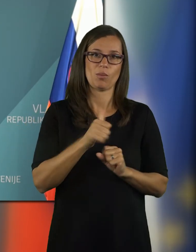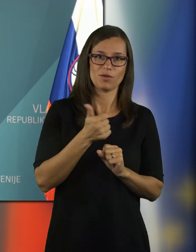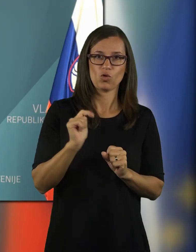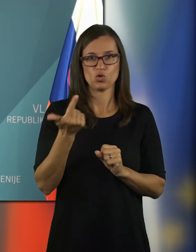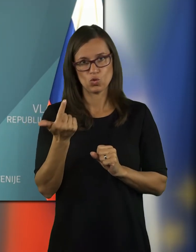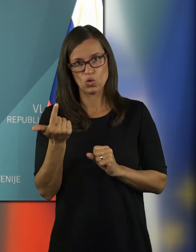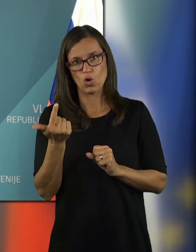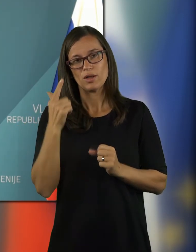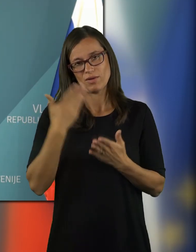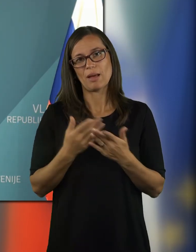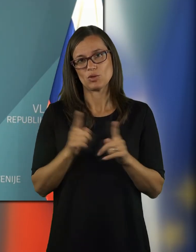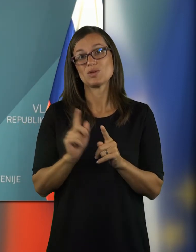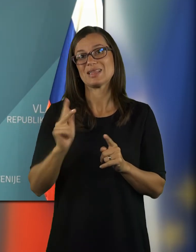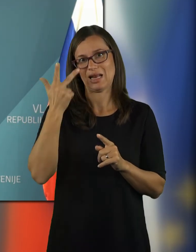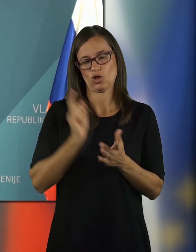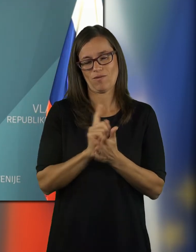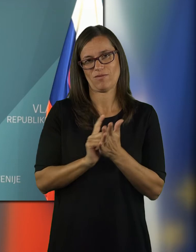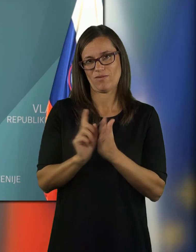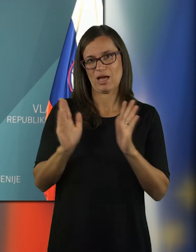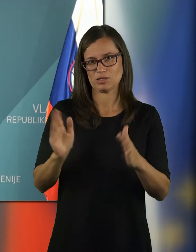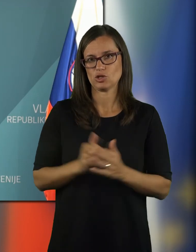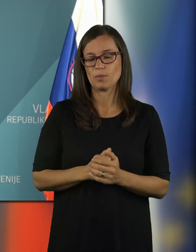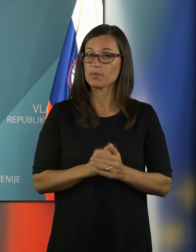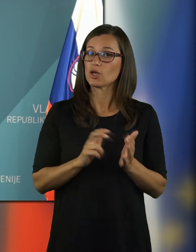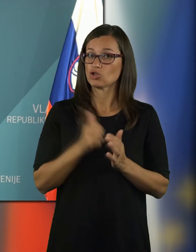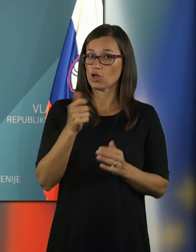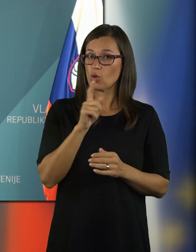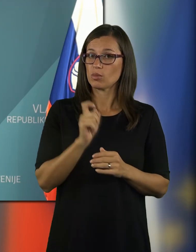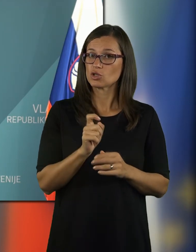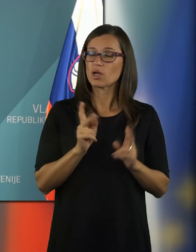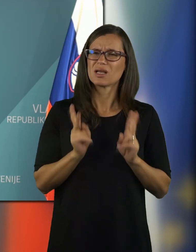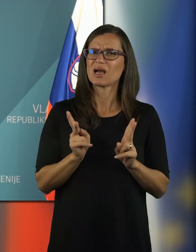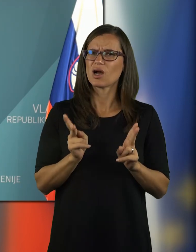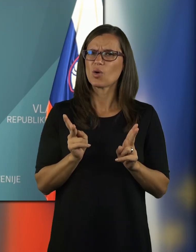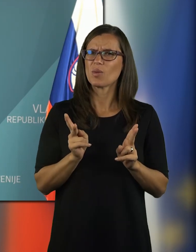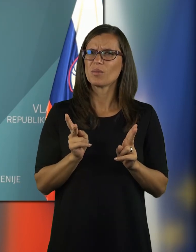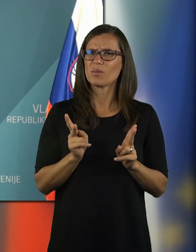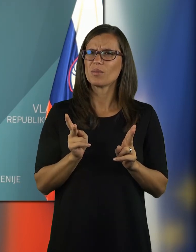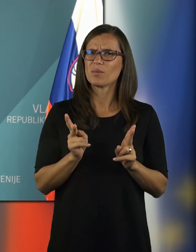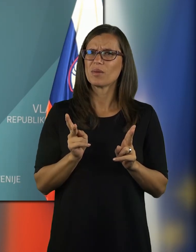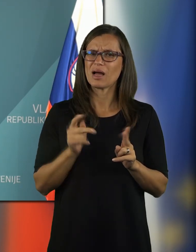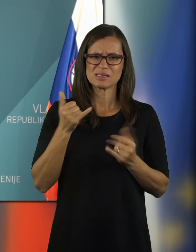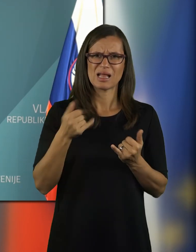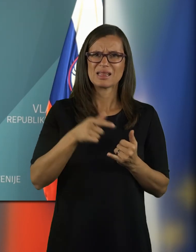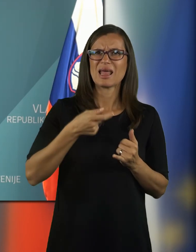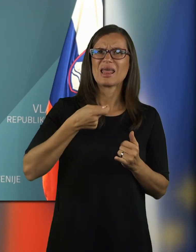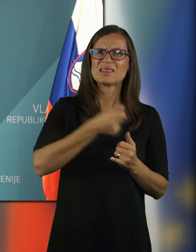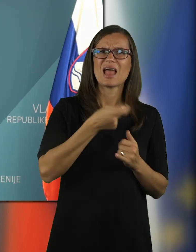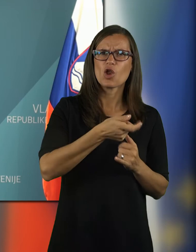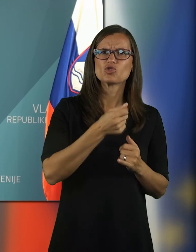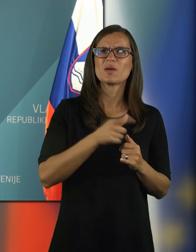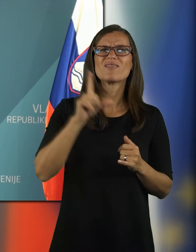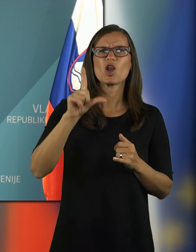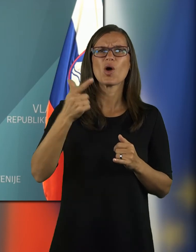prvo, drugo in jaz verjamem tudi tretjo fazo. Lahko še pod vprašanje, kako napredujejo naložbe